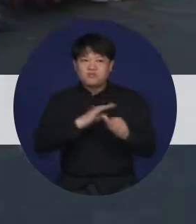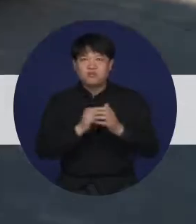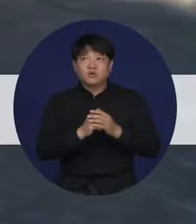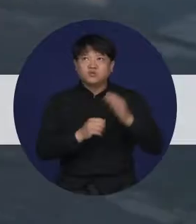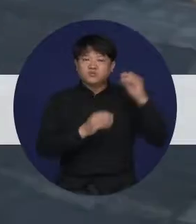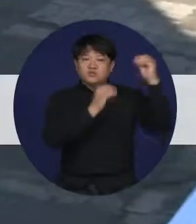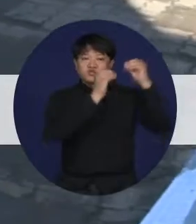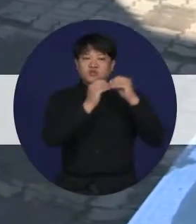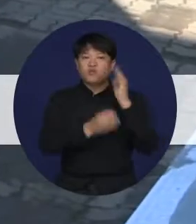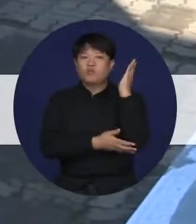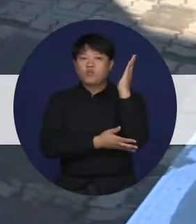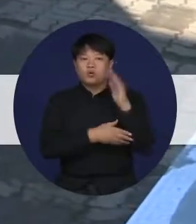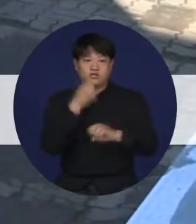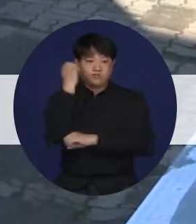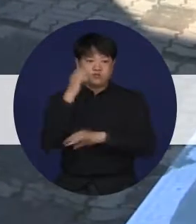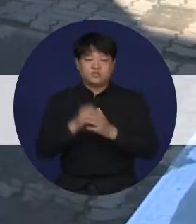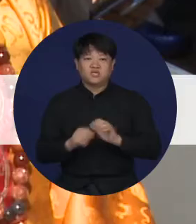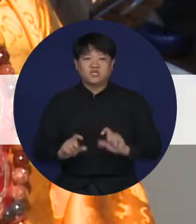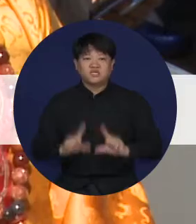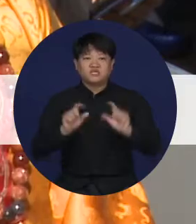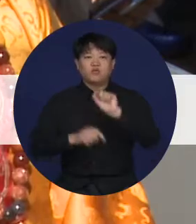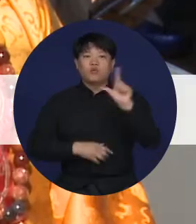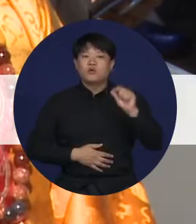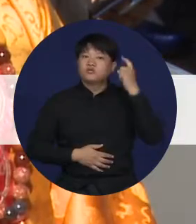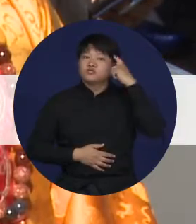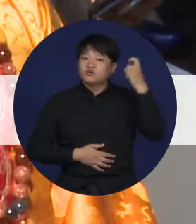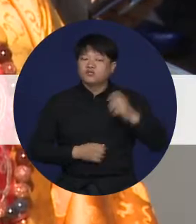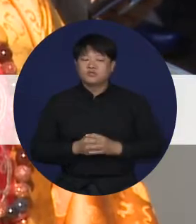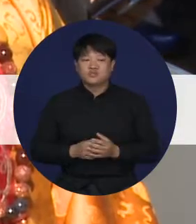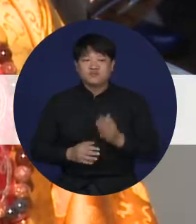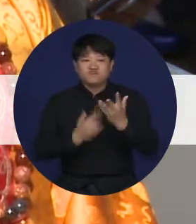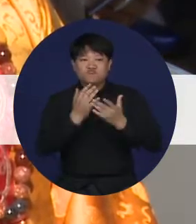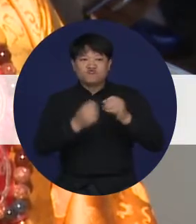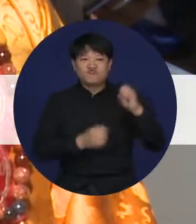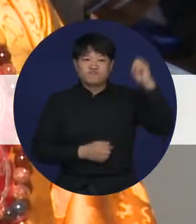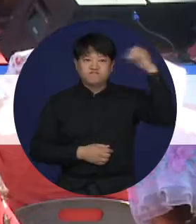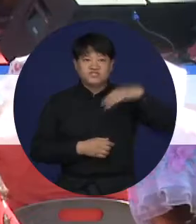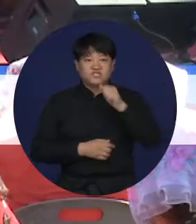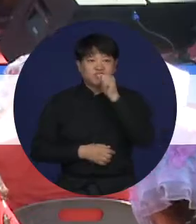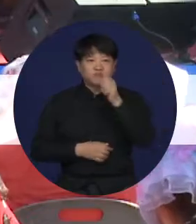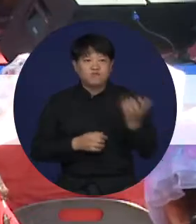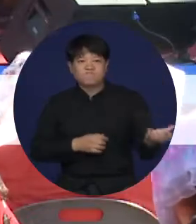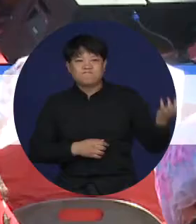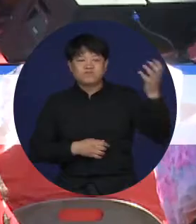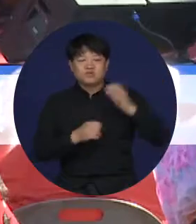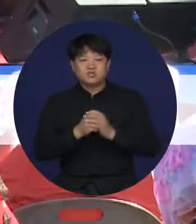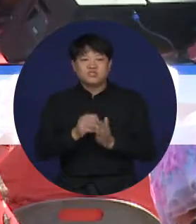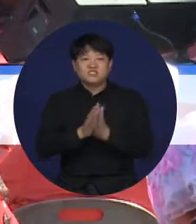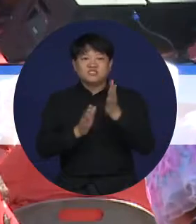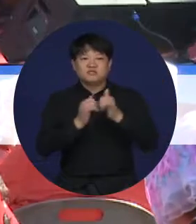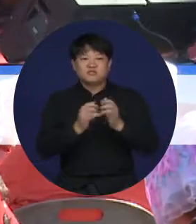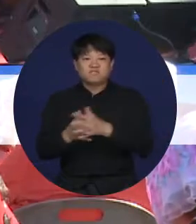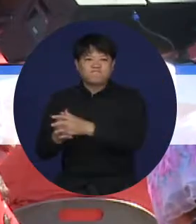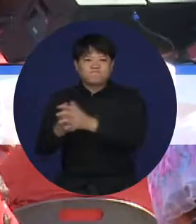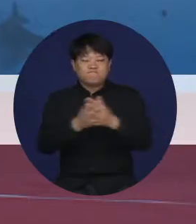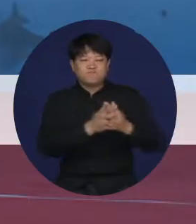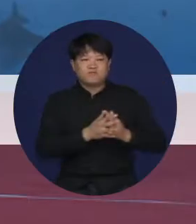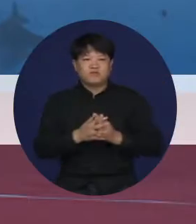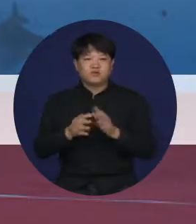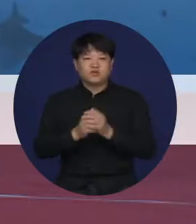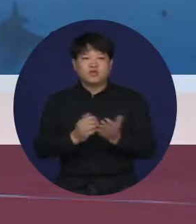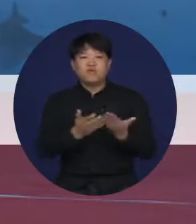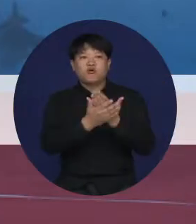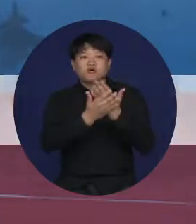연오랑 세오녀 설화의 근간인 1월 자신은 불법이 철로 승화 에 포항 시민의 화합과 번영을